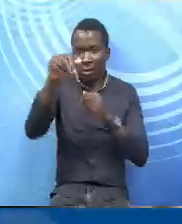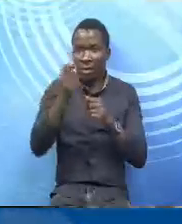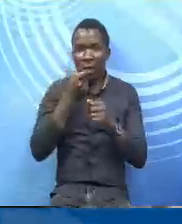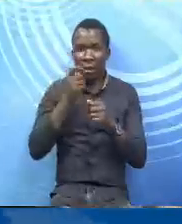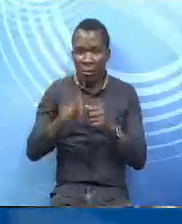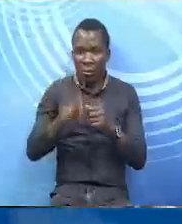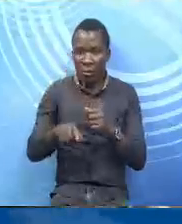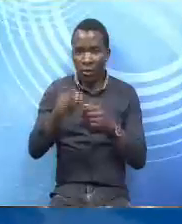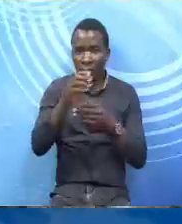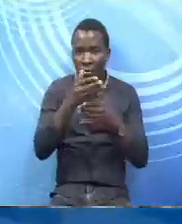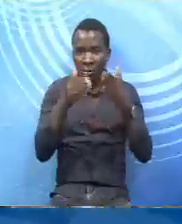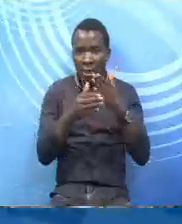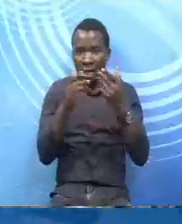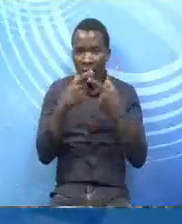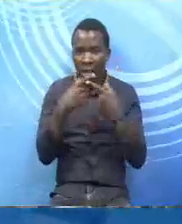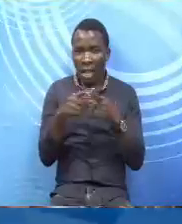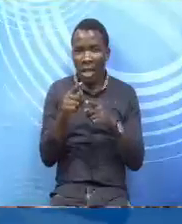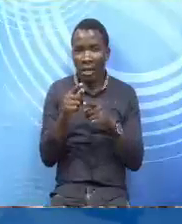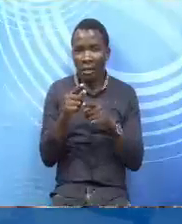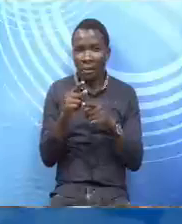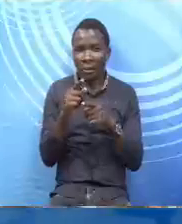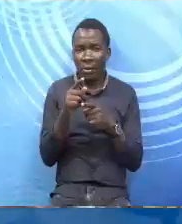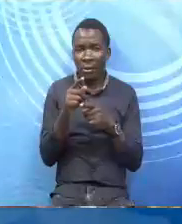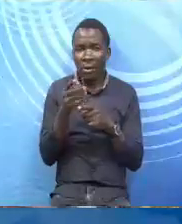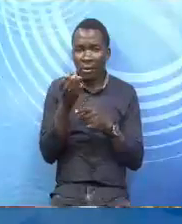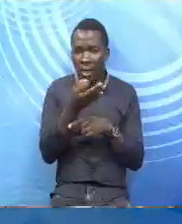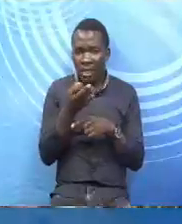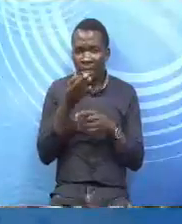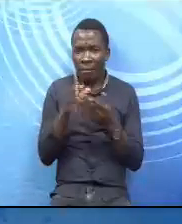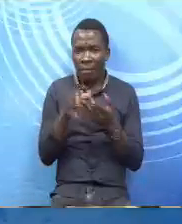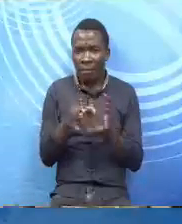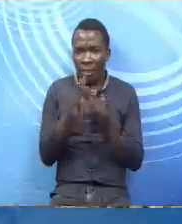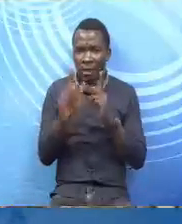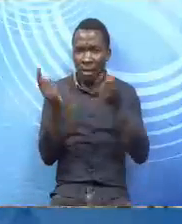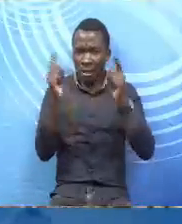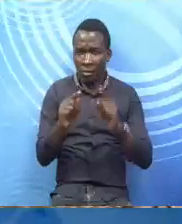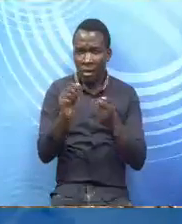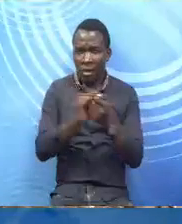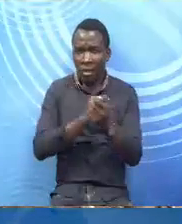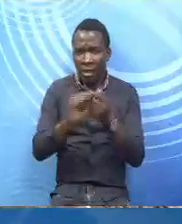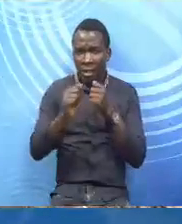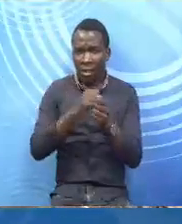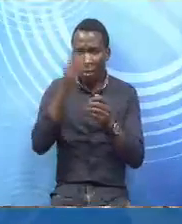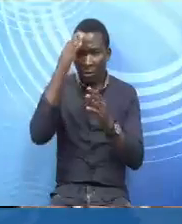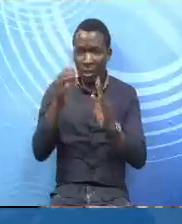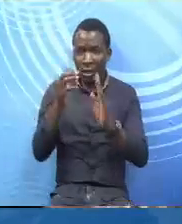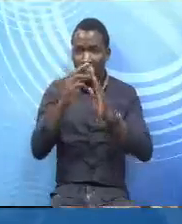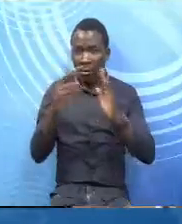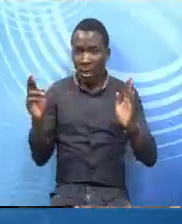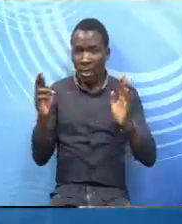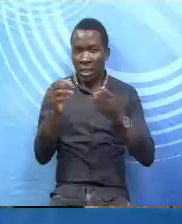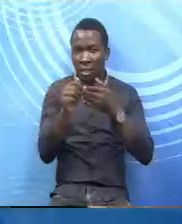baranenga by'umwihariko ababa baje gusenya yewe dore ko ngo babahagarikiwe n'abayobozi b'inzego z'ibanze yaba ku rwego rw'umurenge